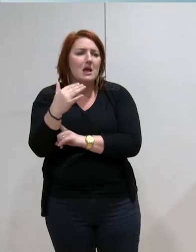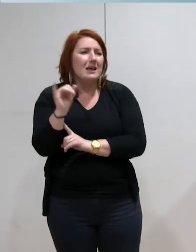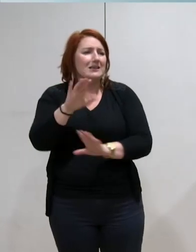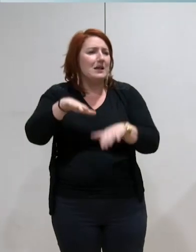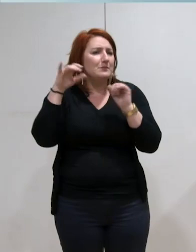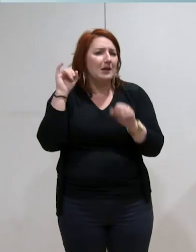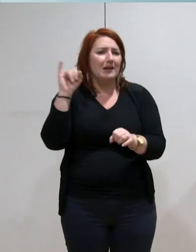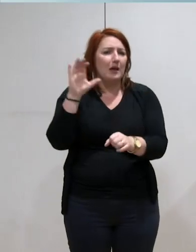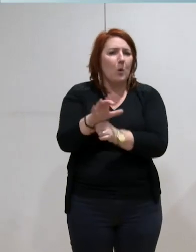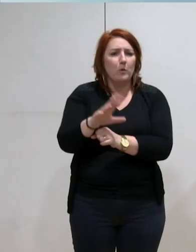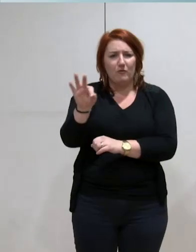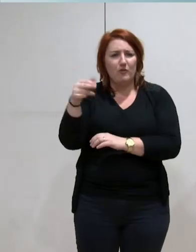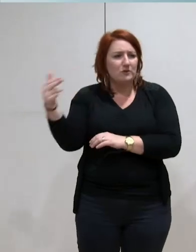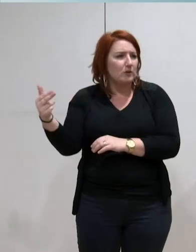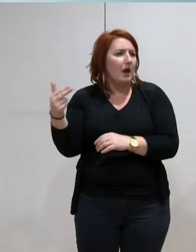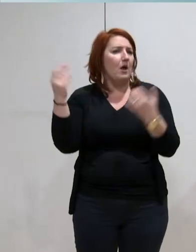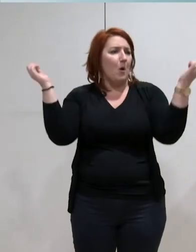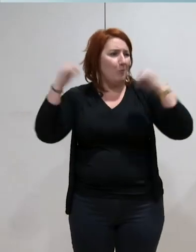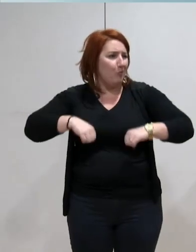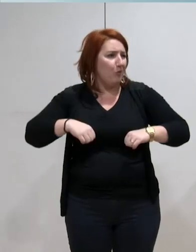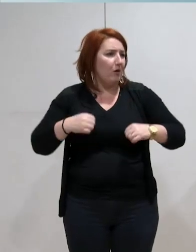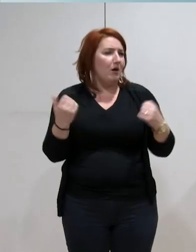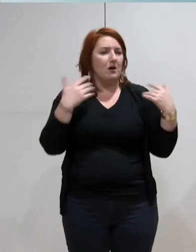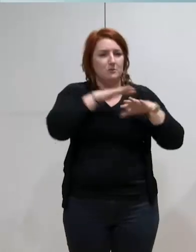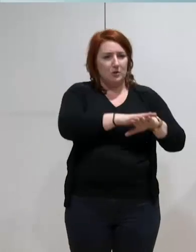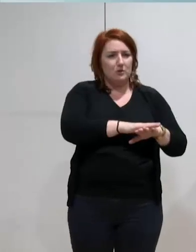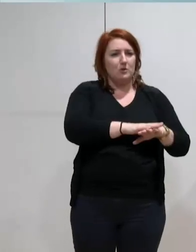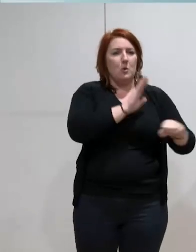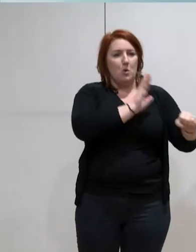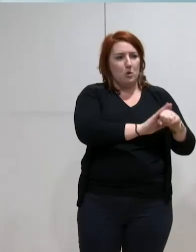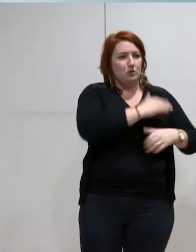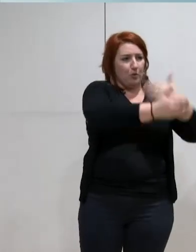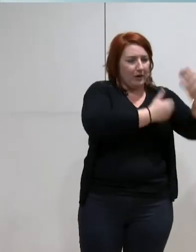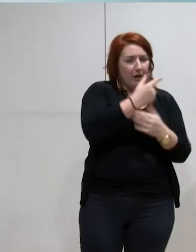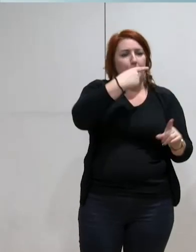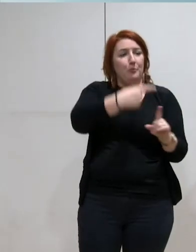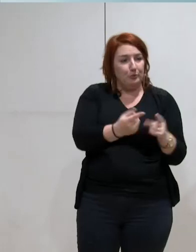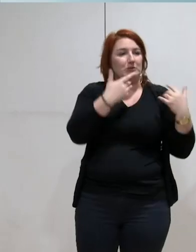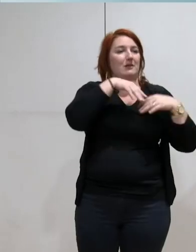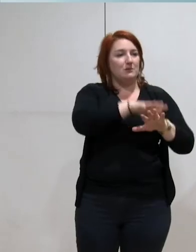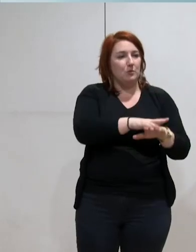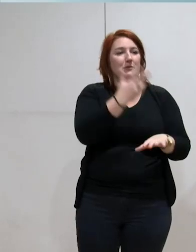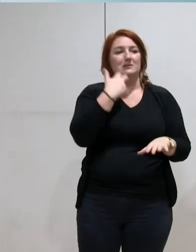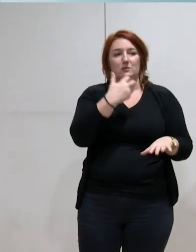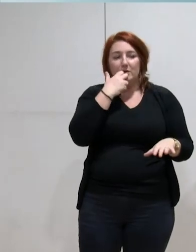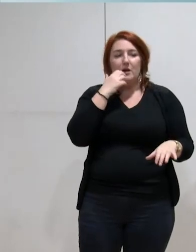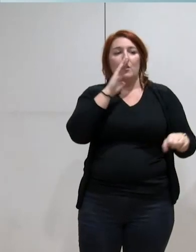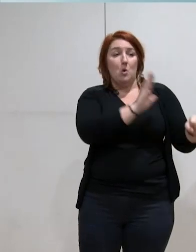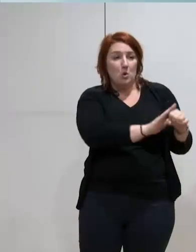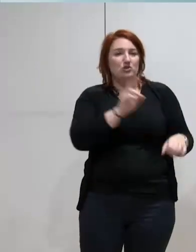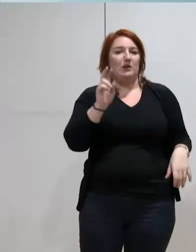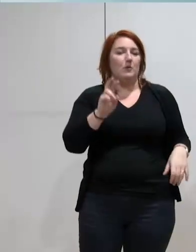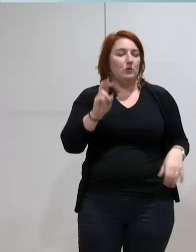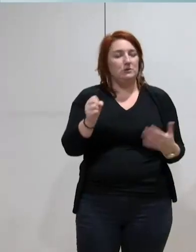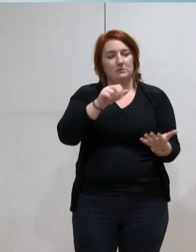vote contre Front National qui vote pour rassemblement de gauche et de progrès rassemblement citoyen de la gauche et écologistes délibération